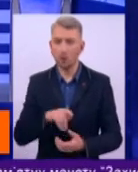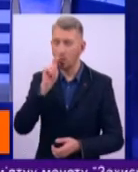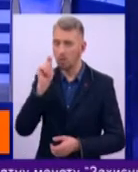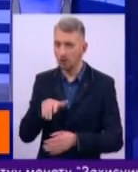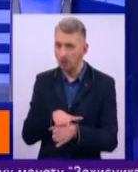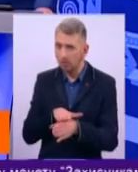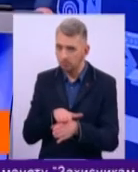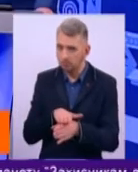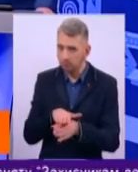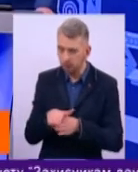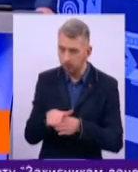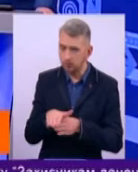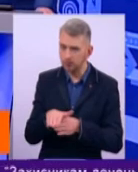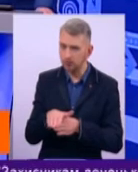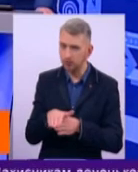повною мірою